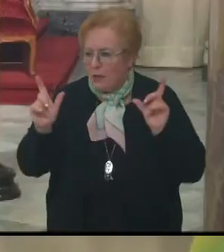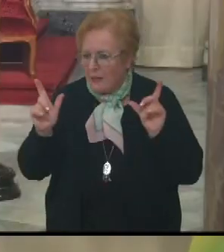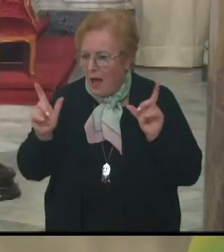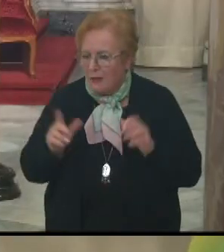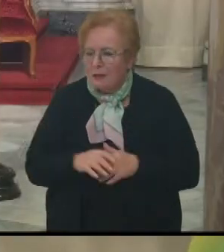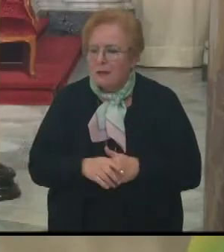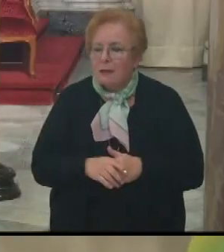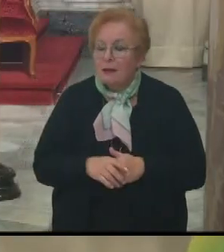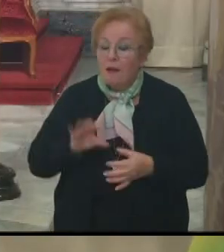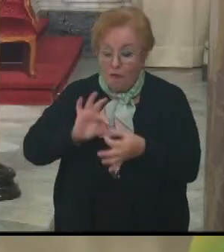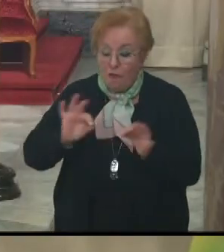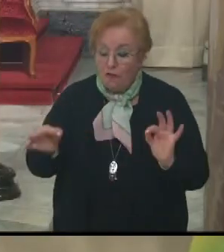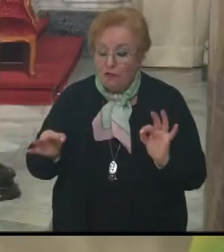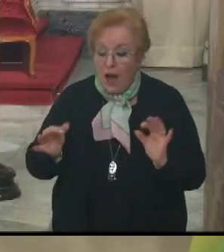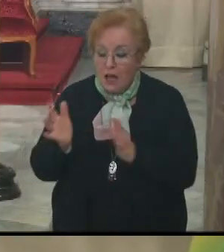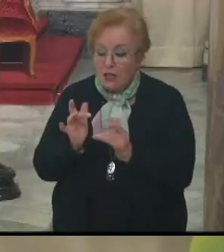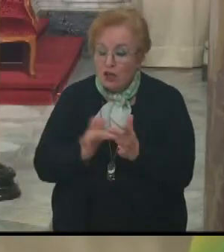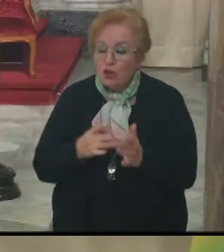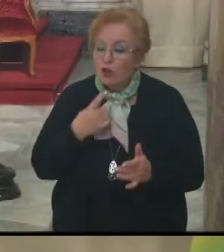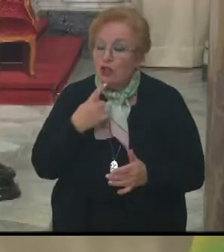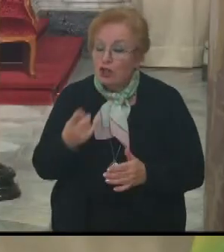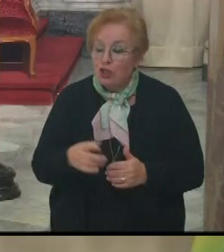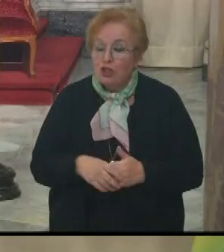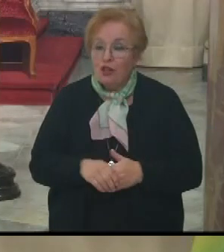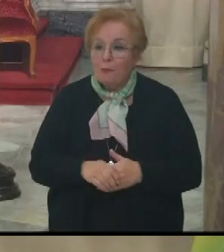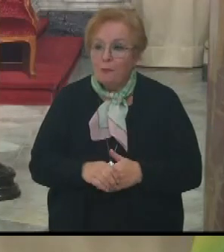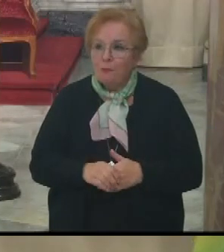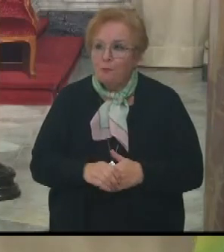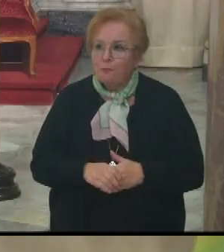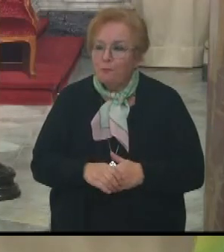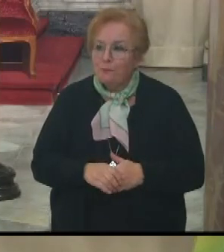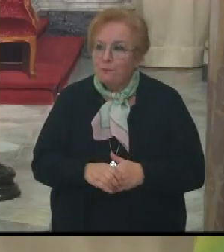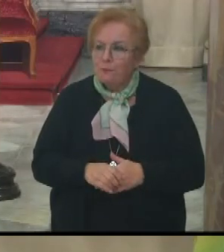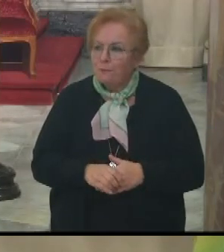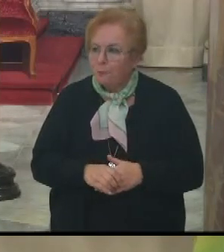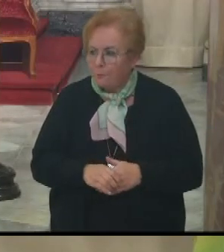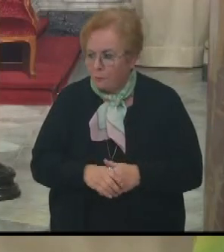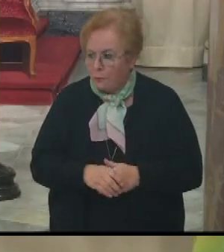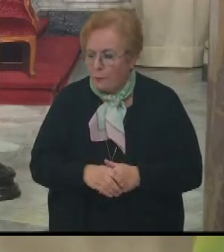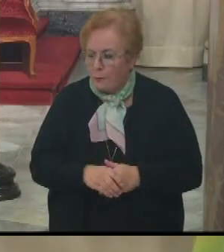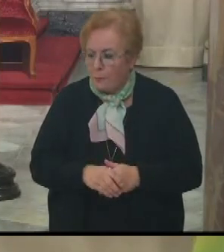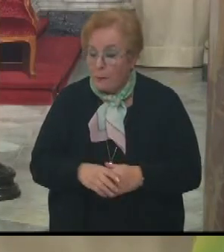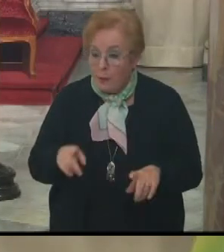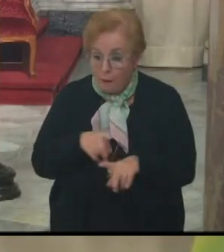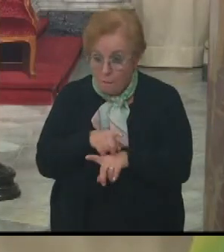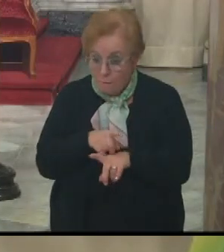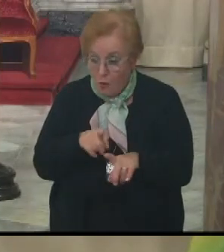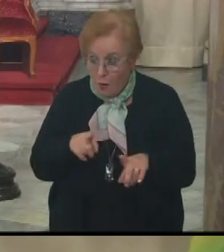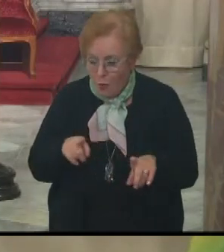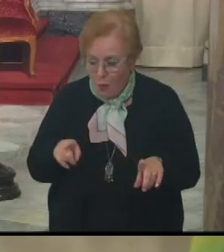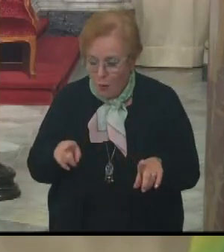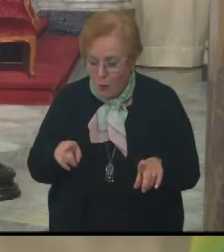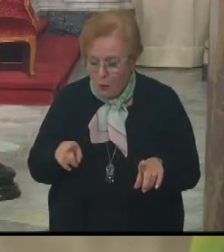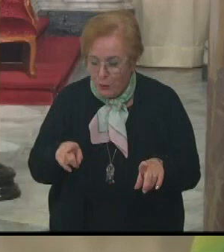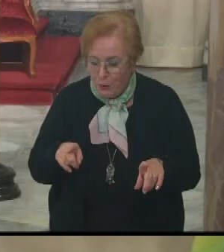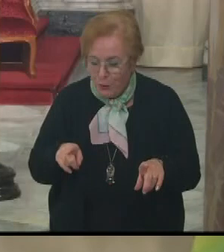come ultima frase del Vangelo, sentite che cosa ci ha detto. Voi dunque